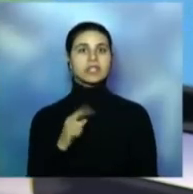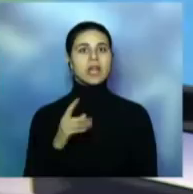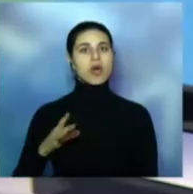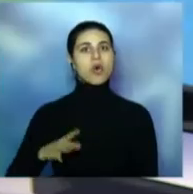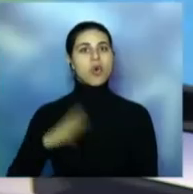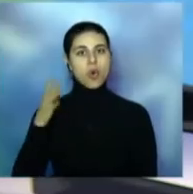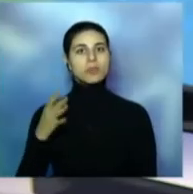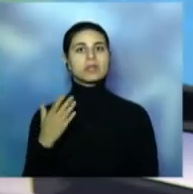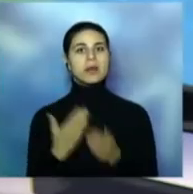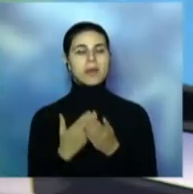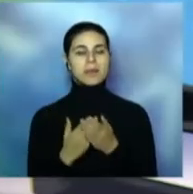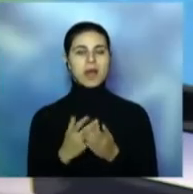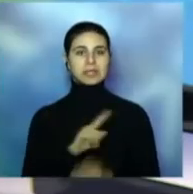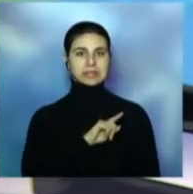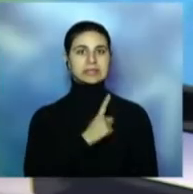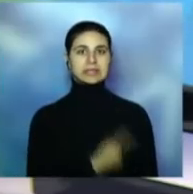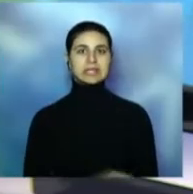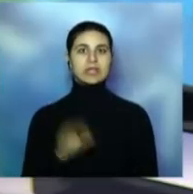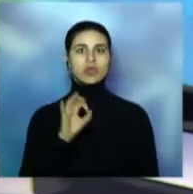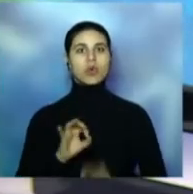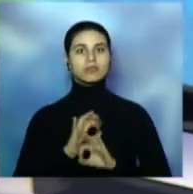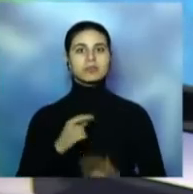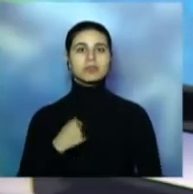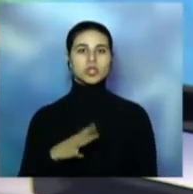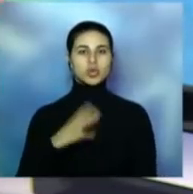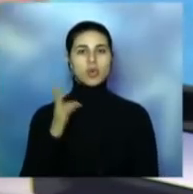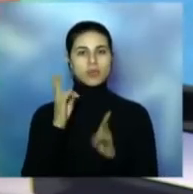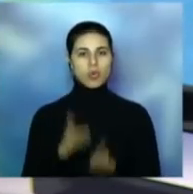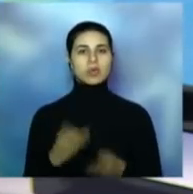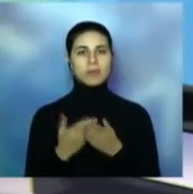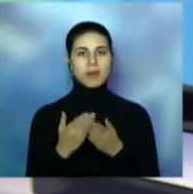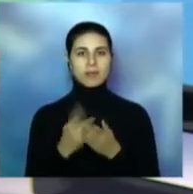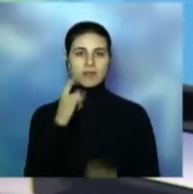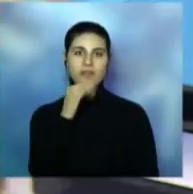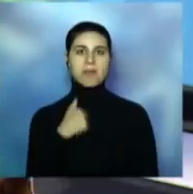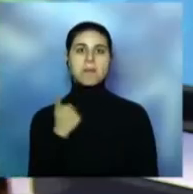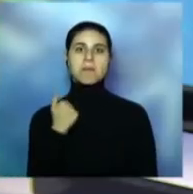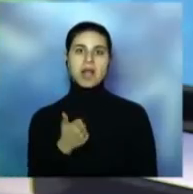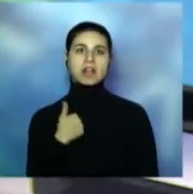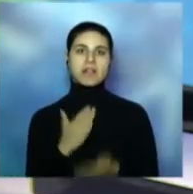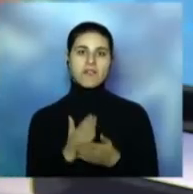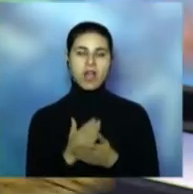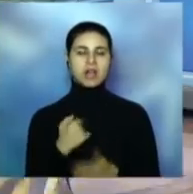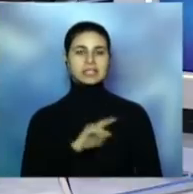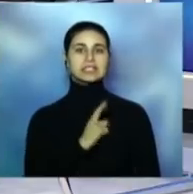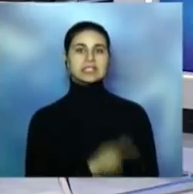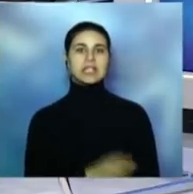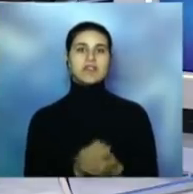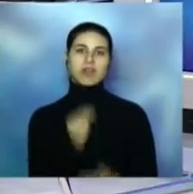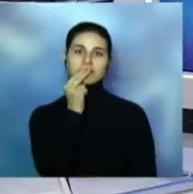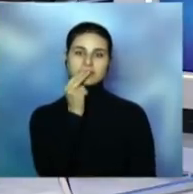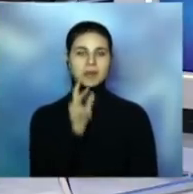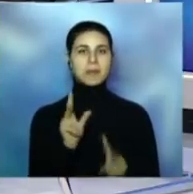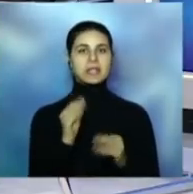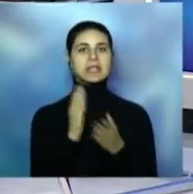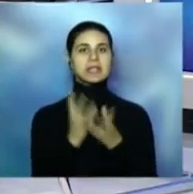გადატანილი ტკივილის, გადაძლეული სტრესის შესახებ ველაპარაკებით და არა იმის შესახებ, რომ რა მაგარი ვარ, რა კარგად მივირთვი ელარჯი და რა